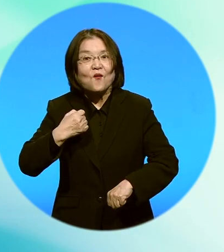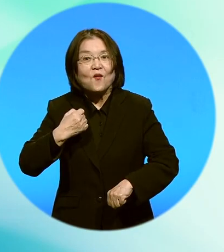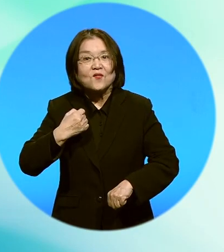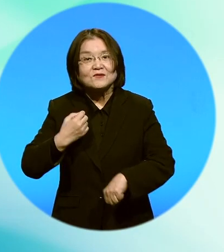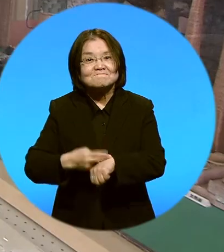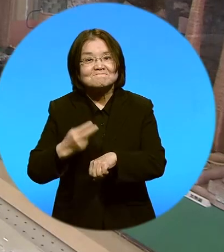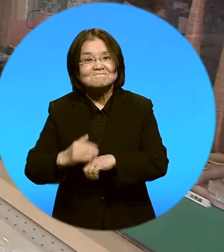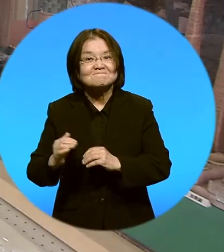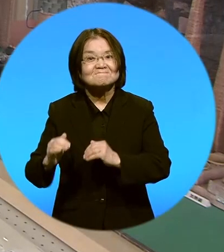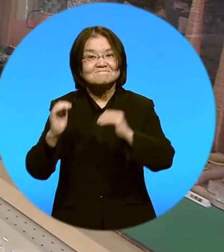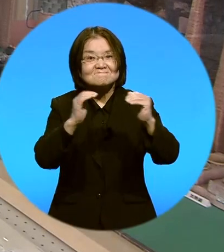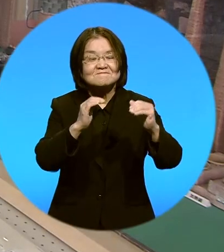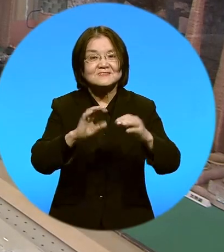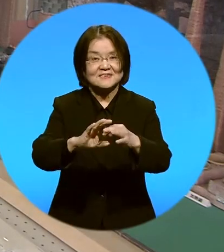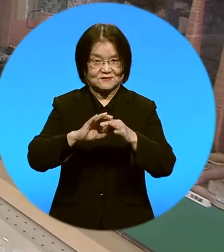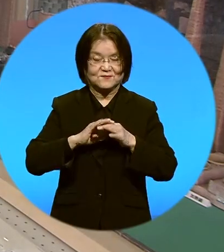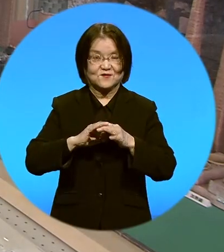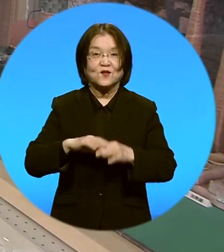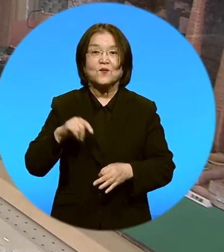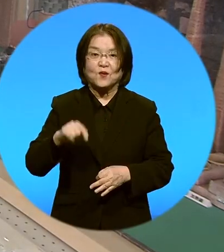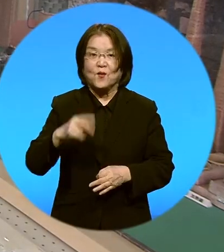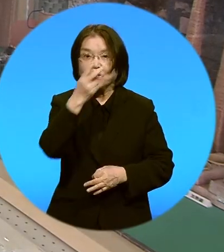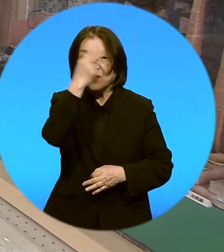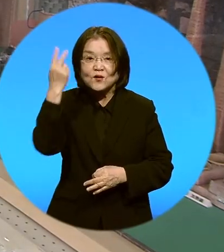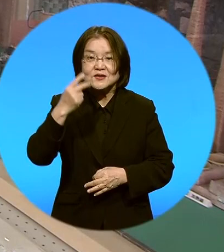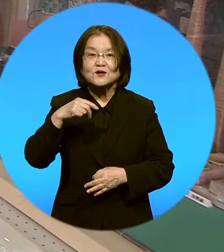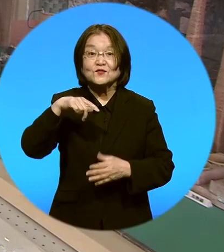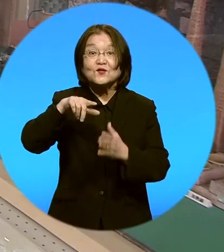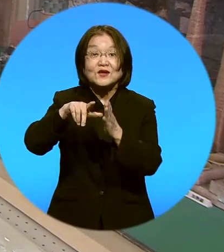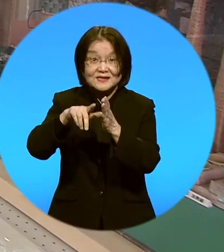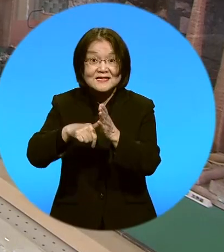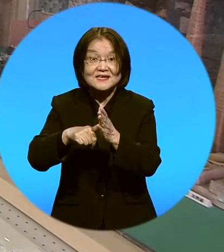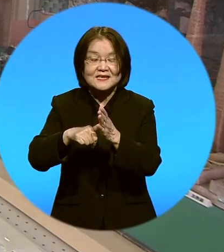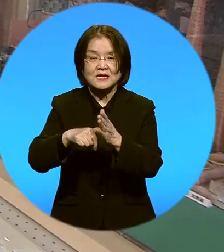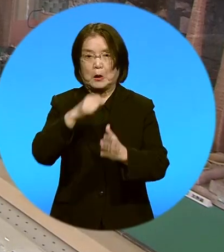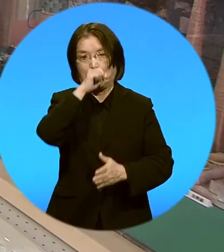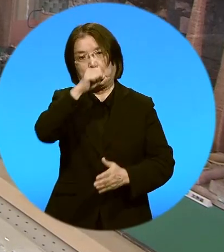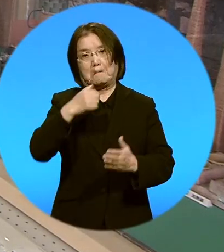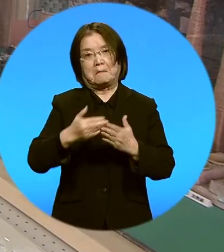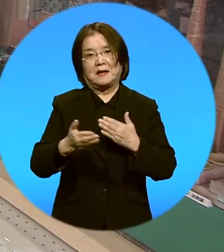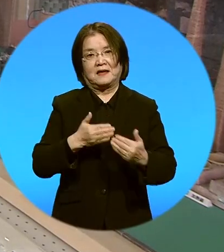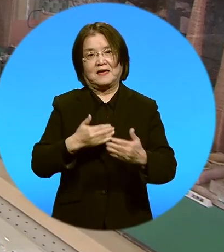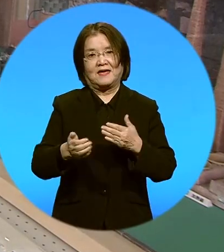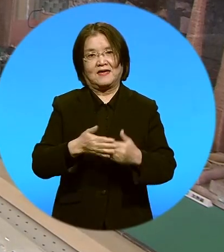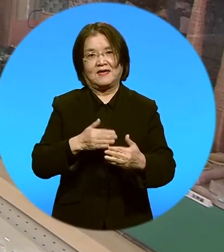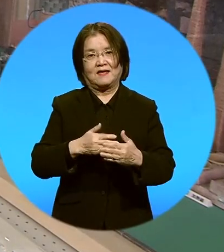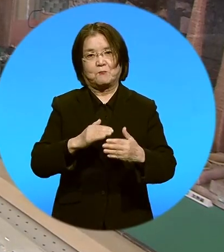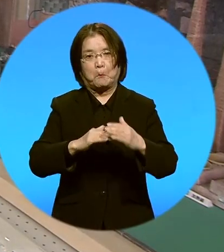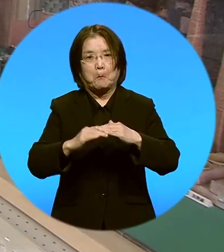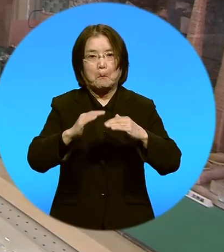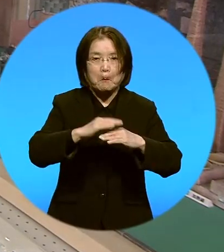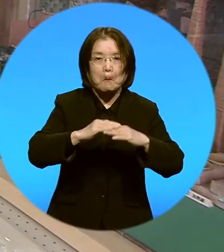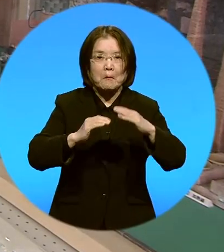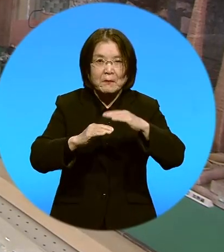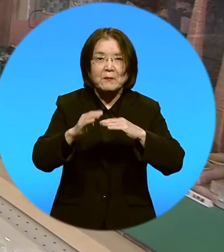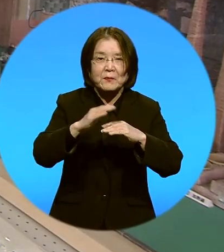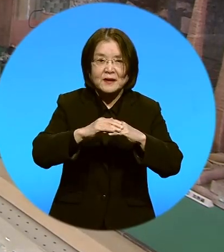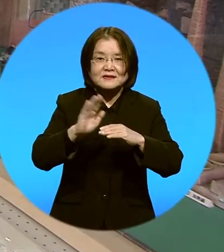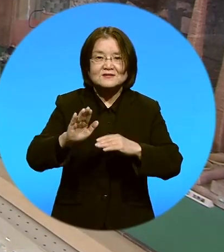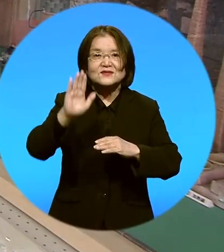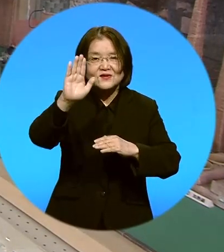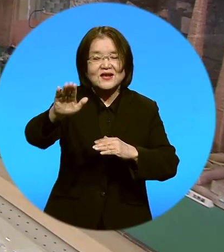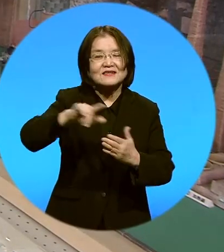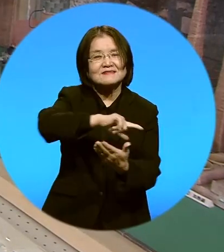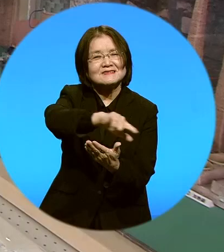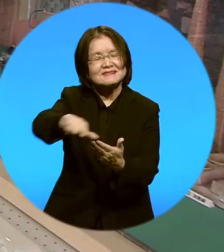。 まずこういう高校生のうちからいい経験をどんどん積んでいって、将来地元に